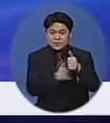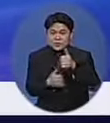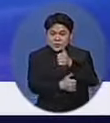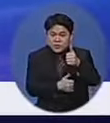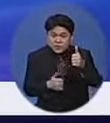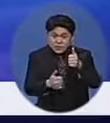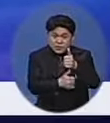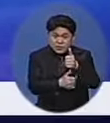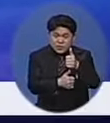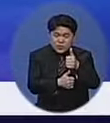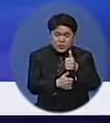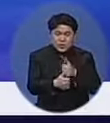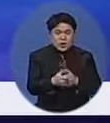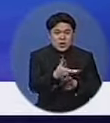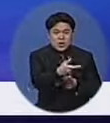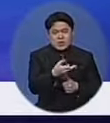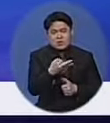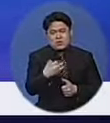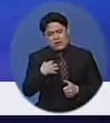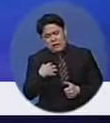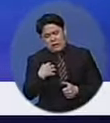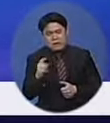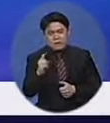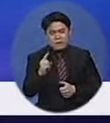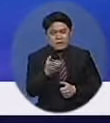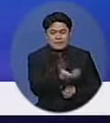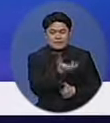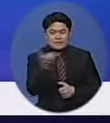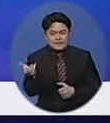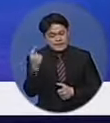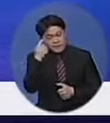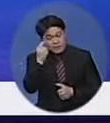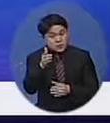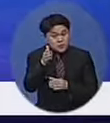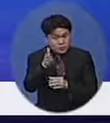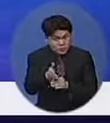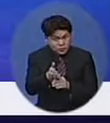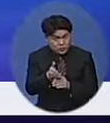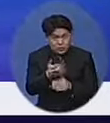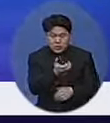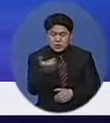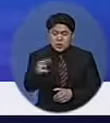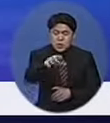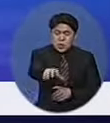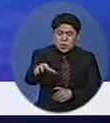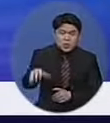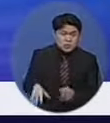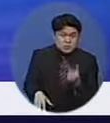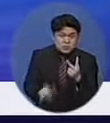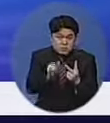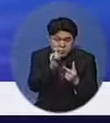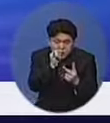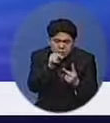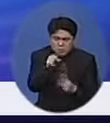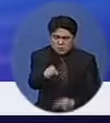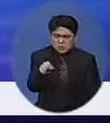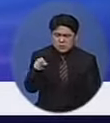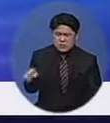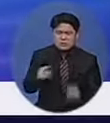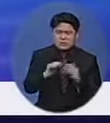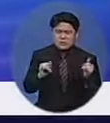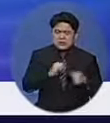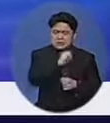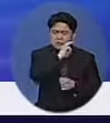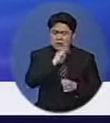국가인권위원회가 임차료 부담 등을 이유로 청사 이전을 검토하고 있는데요. 이전 후보지로 거론되는 장소가 국민의